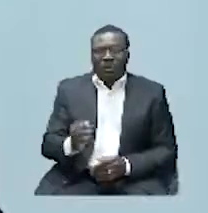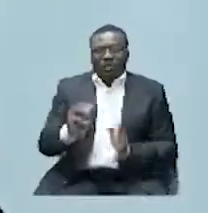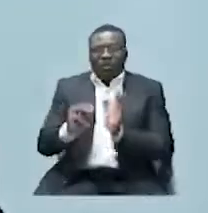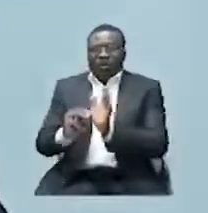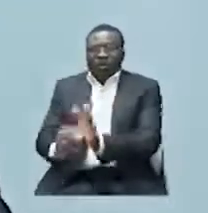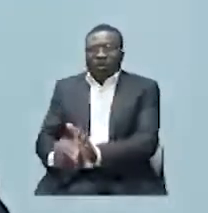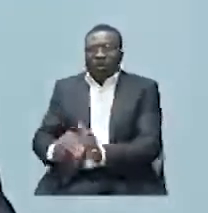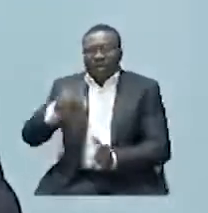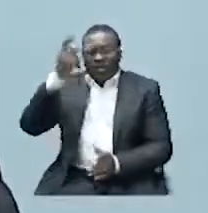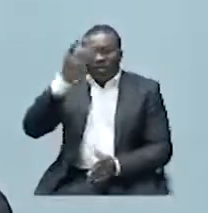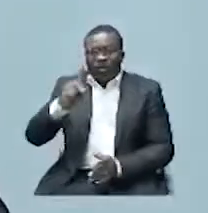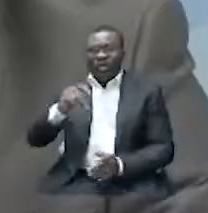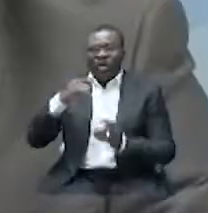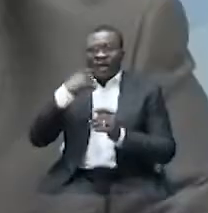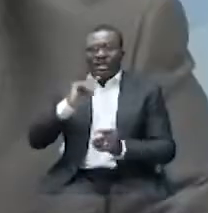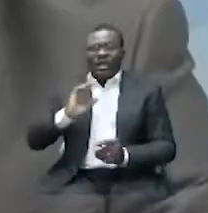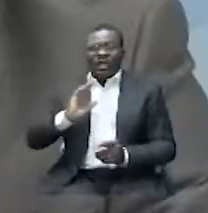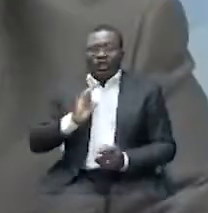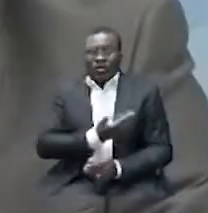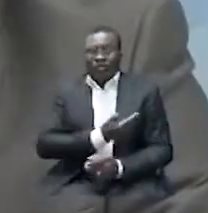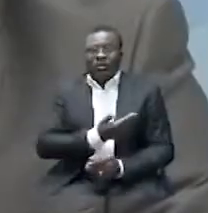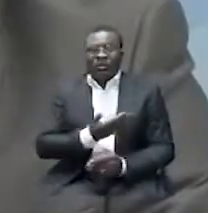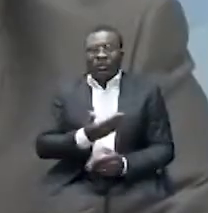modèle politique qui est le nôtre.